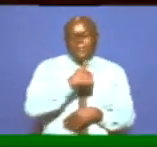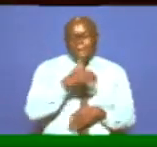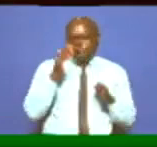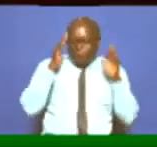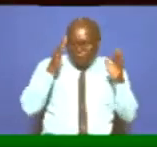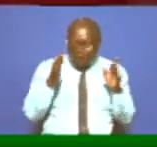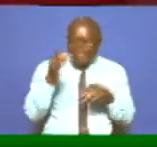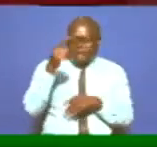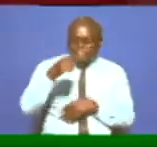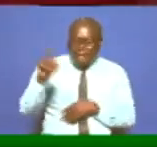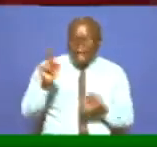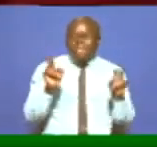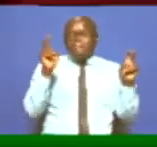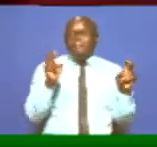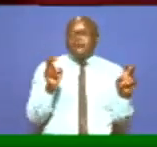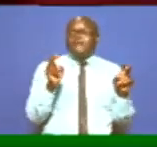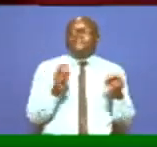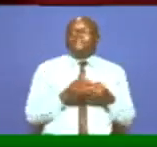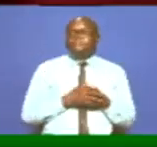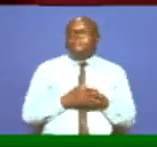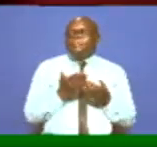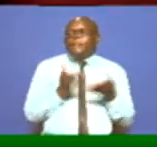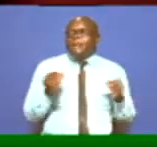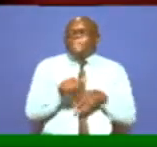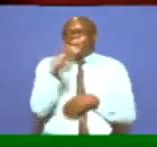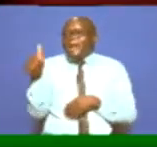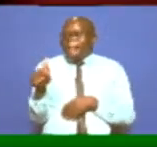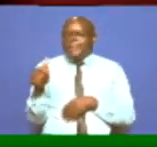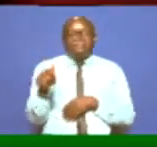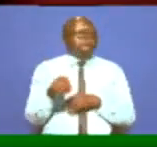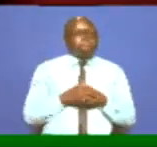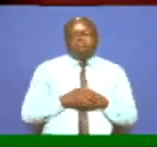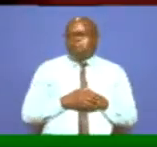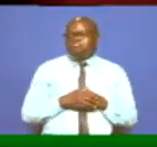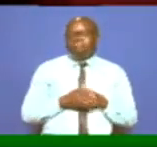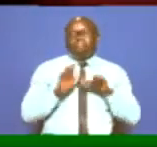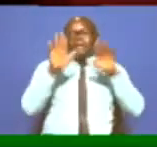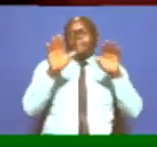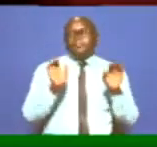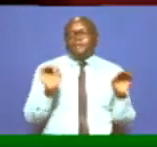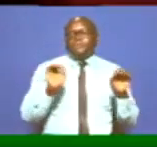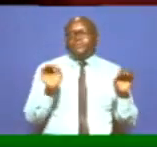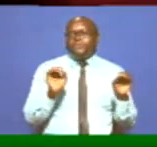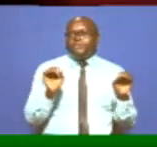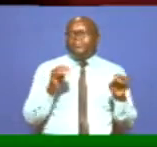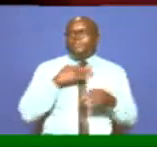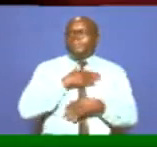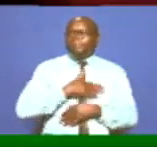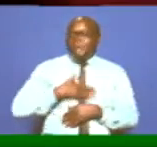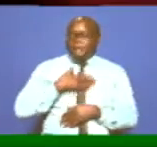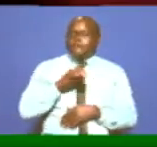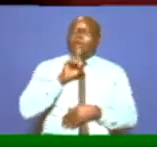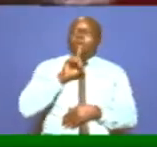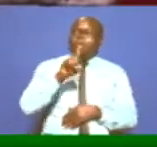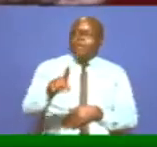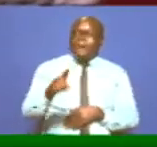to the matter that has been raised. Anything Speaker. That is a sideshow is unnecessary. So please, order Honorable